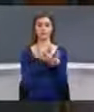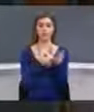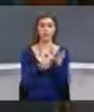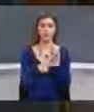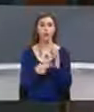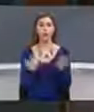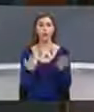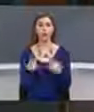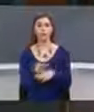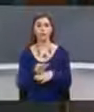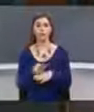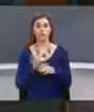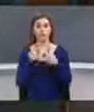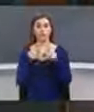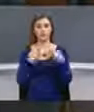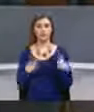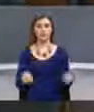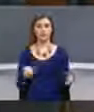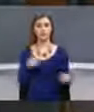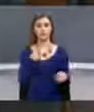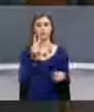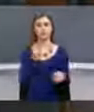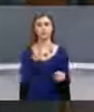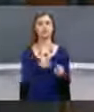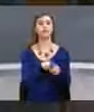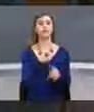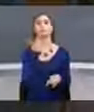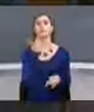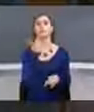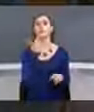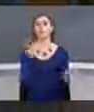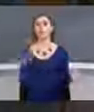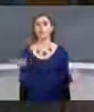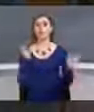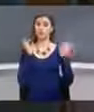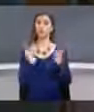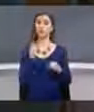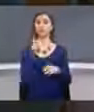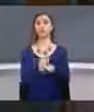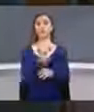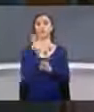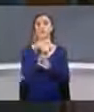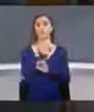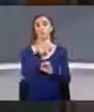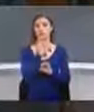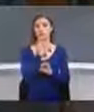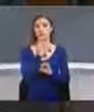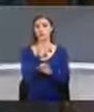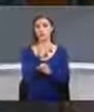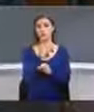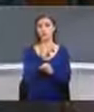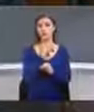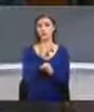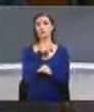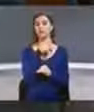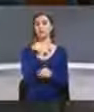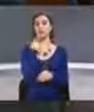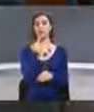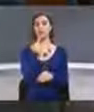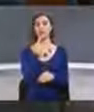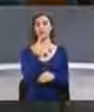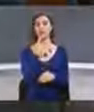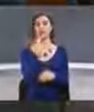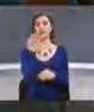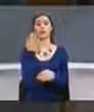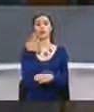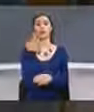vendit është vetëm si një dëshirë. Pra thuhet, përfaqësimi pa barabart